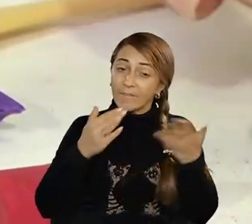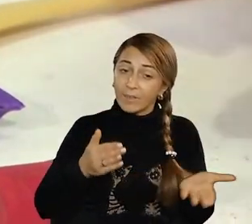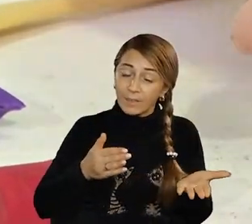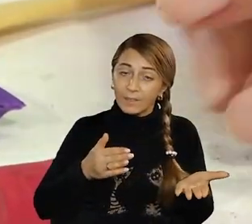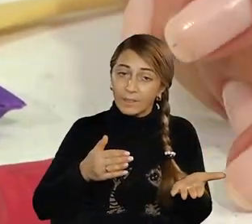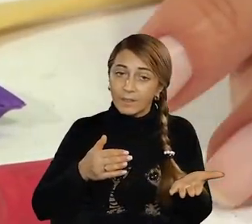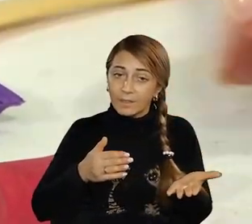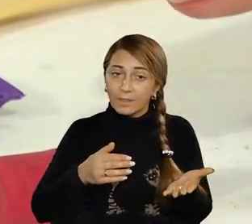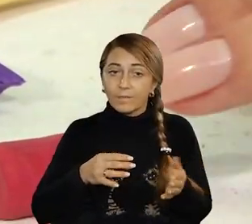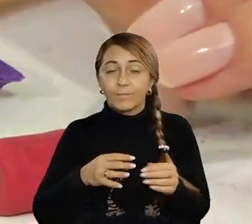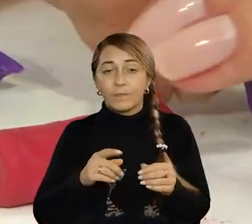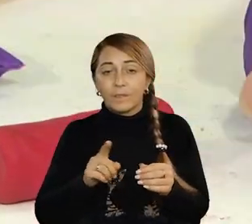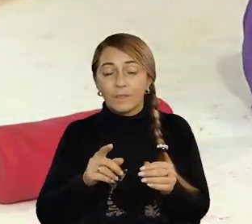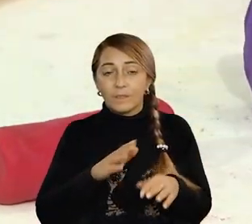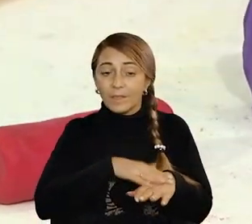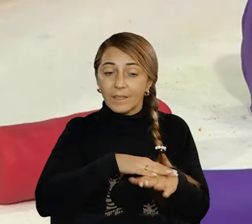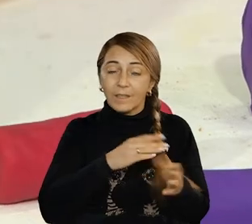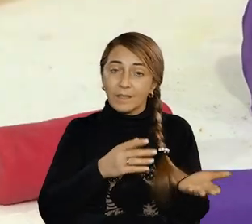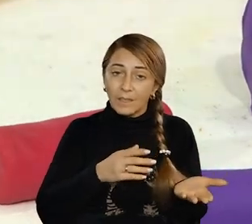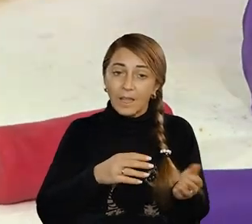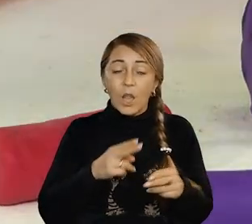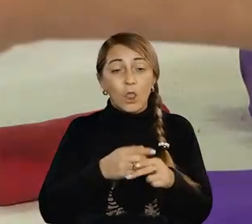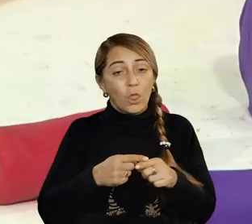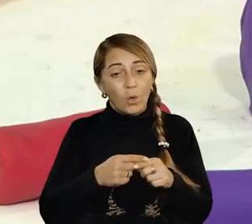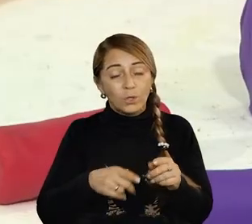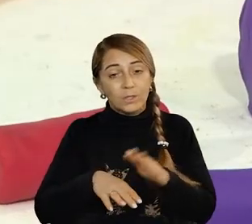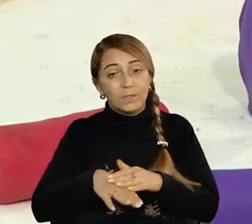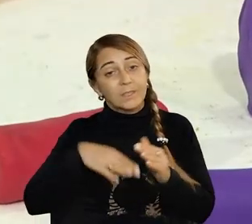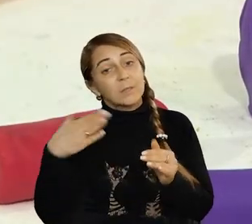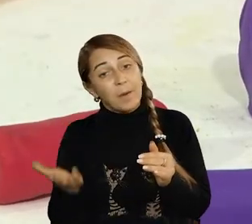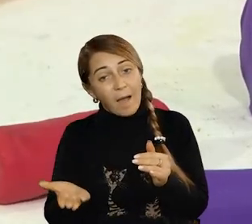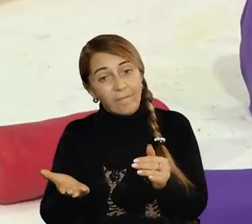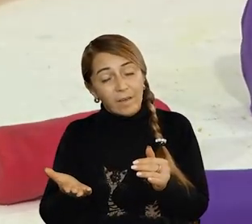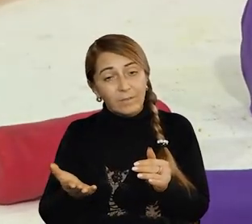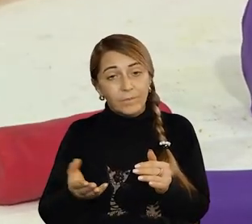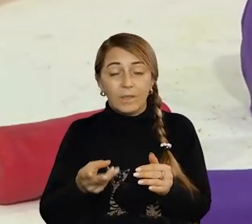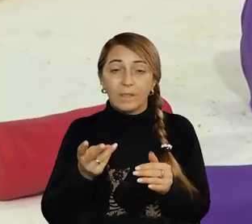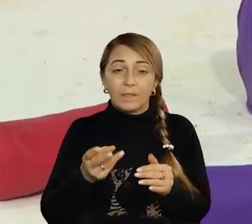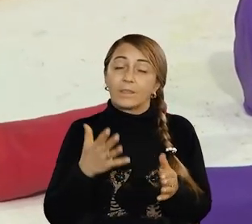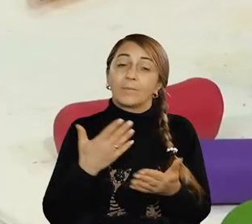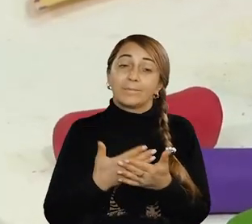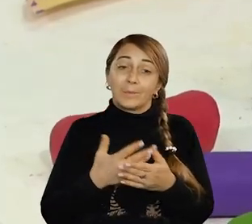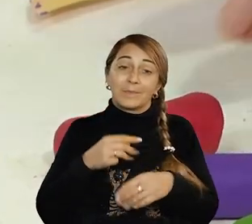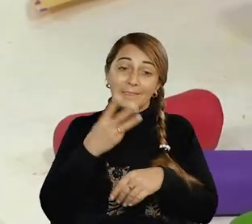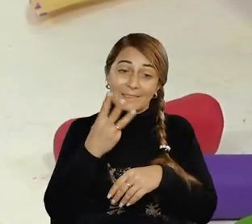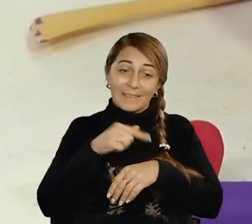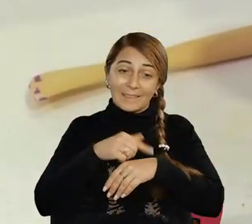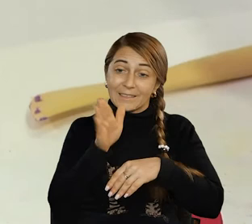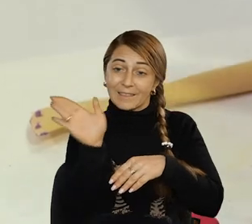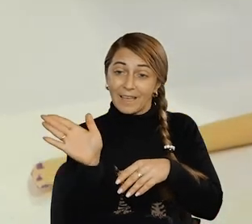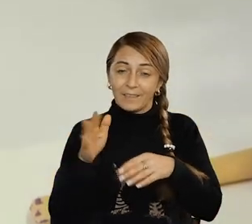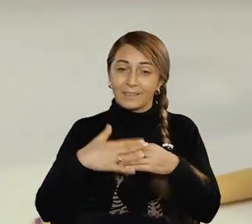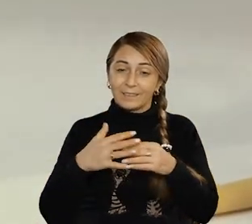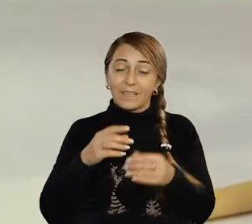на 9-ту годину щодо тарілки. Ножа поклав з правого боку, на 3-ту годину. Склянку